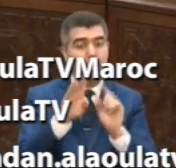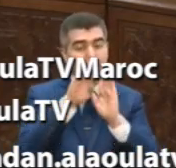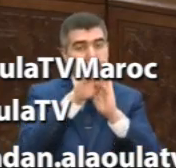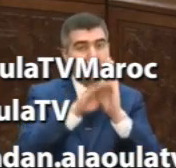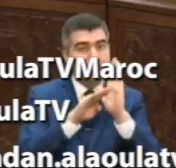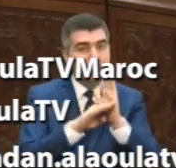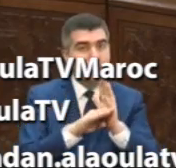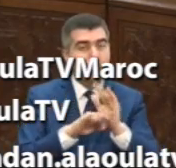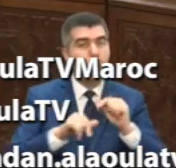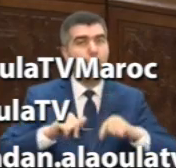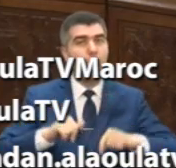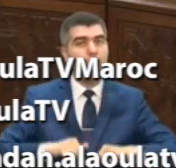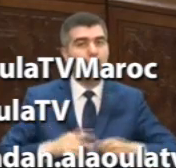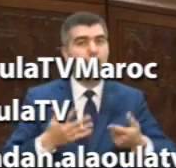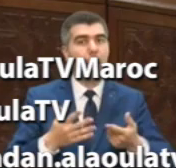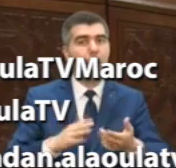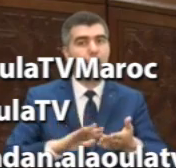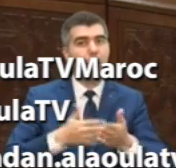التجهيز